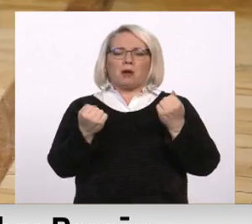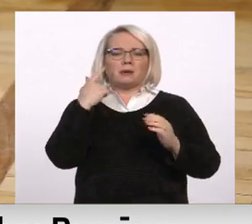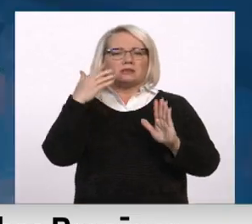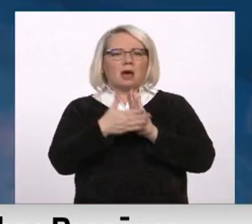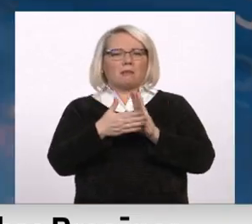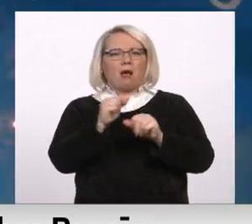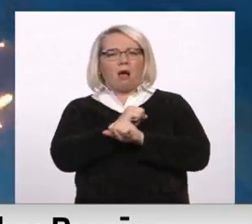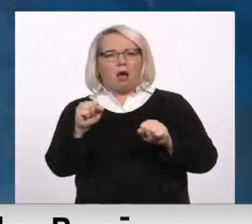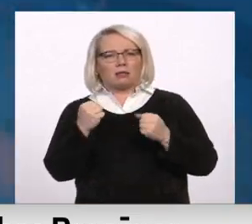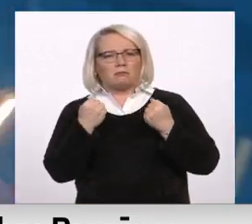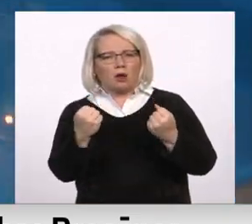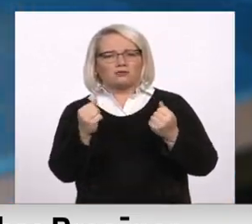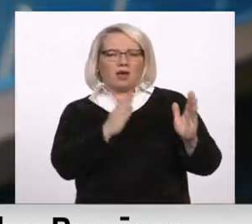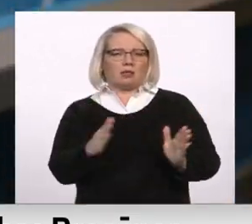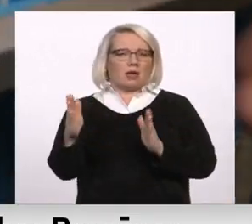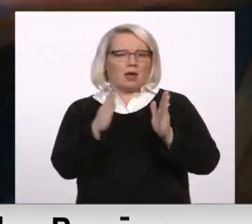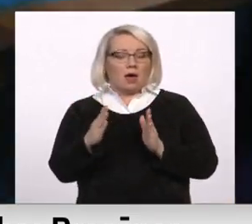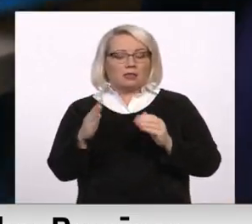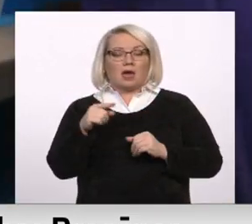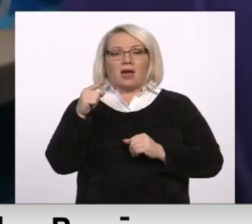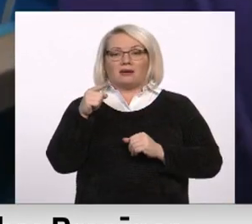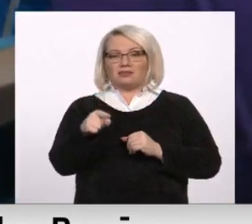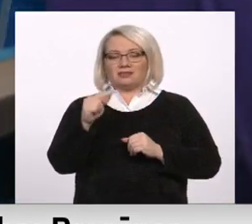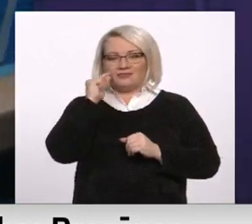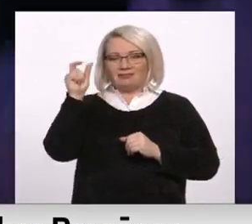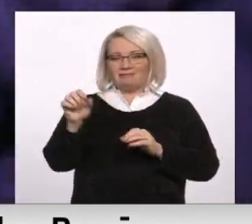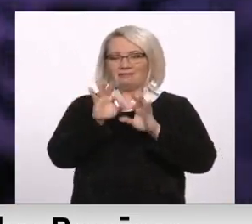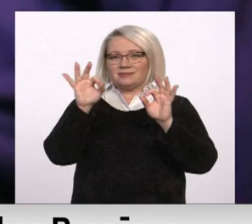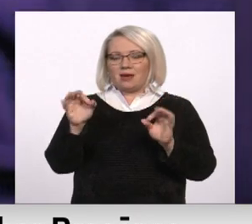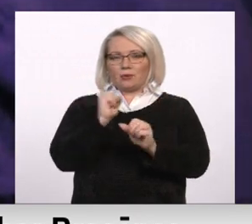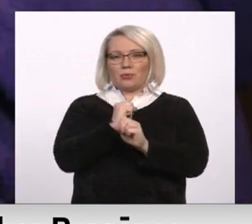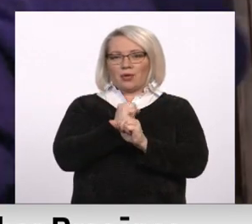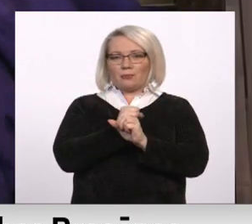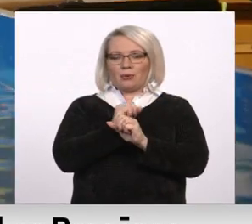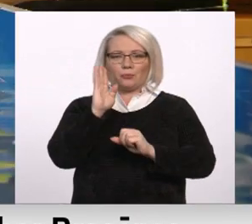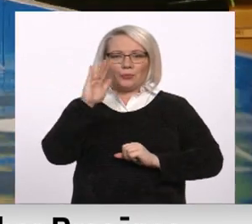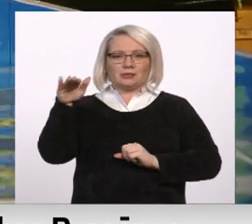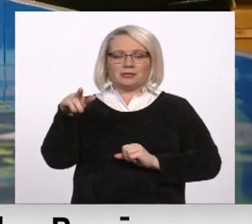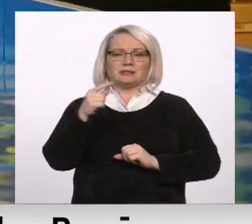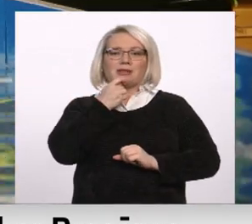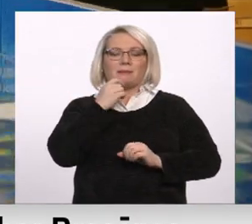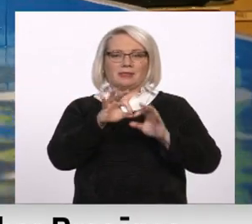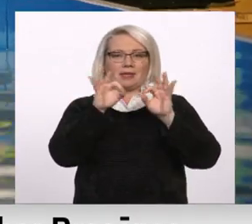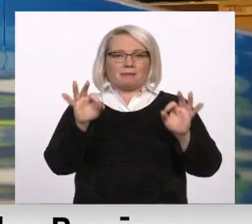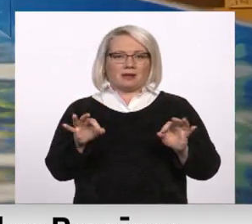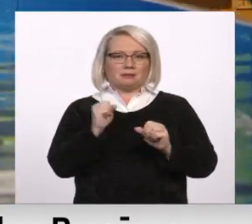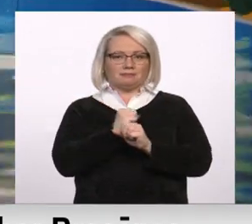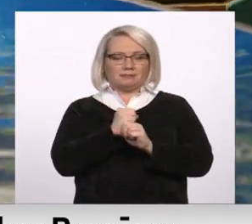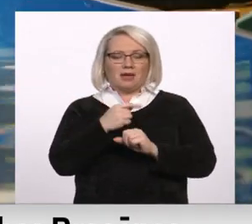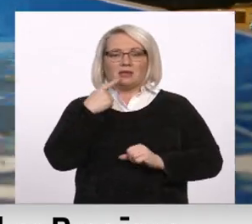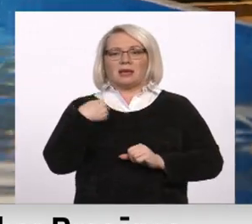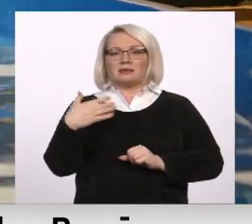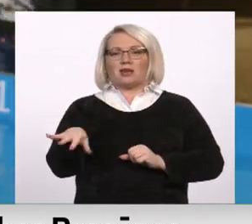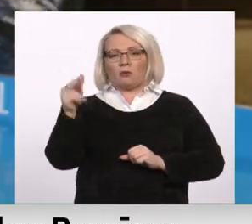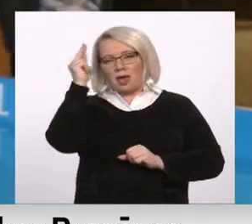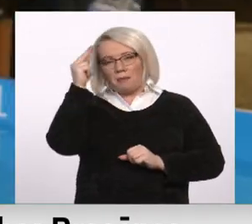ātrāk vai lēnāk. Emīls Vanaks ar tehnisko jaunradi sācis nodarboties šī gada septembrī. Par šiem mēnešiem es esmu iemācījies darboties